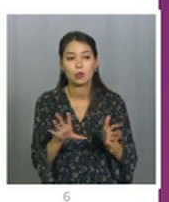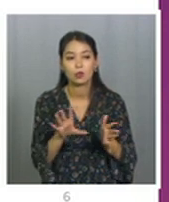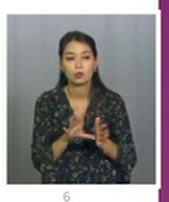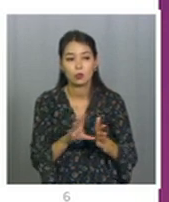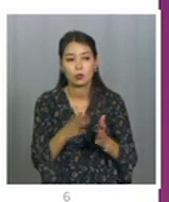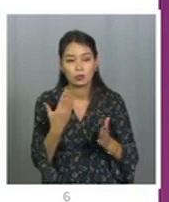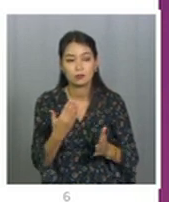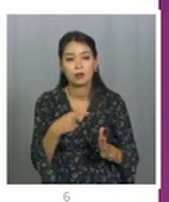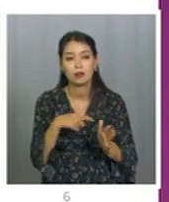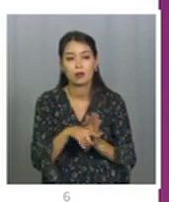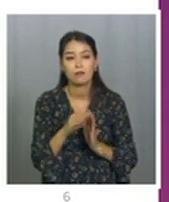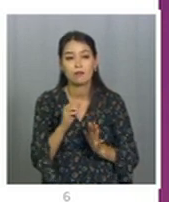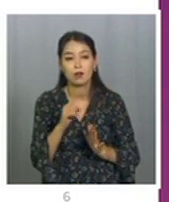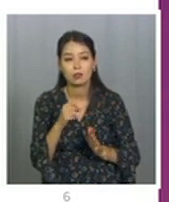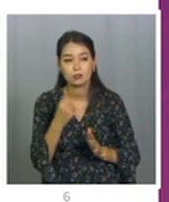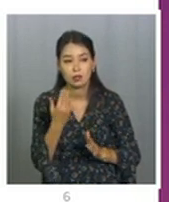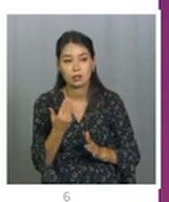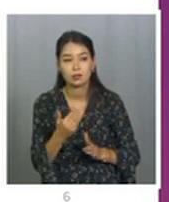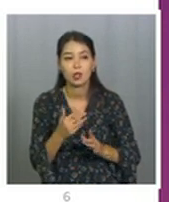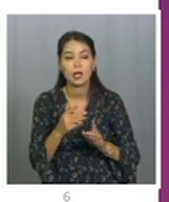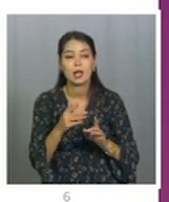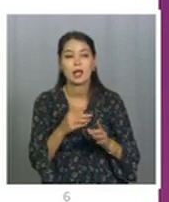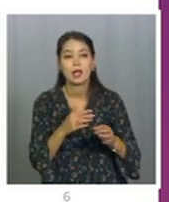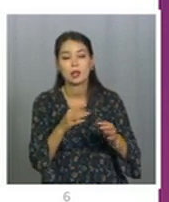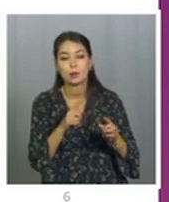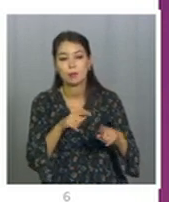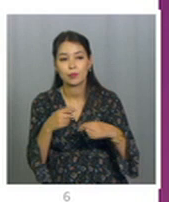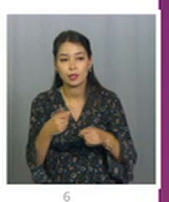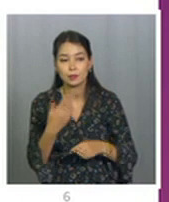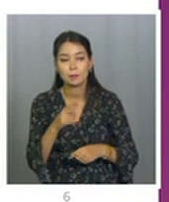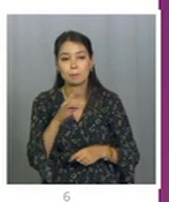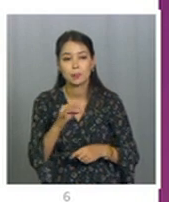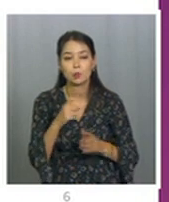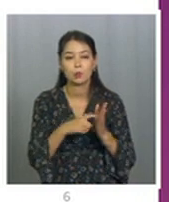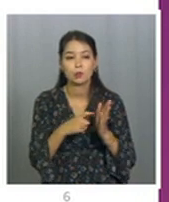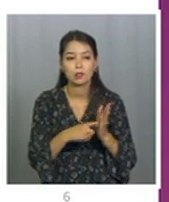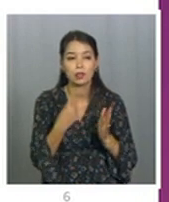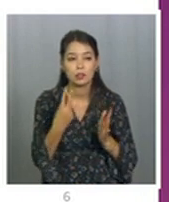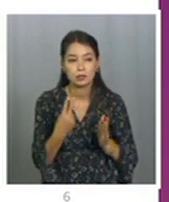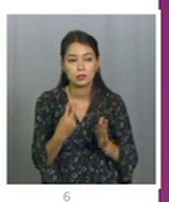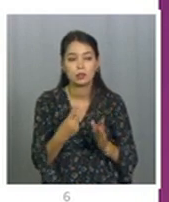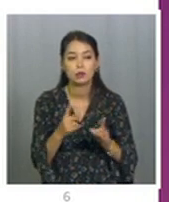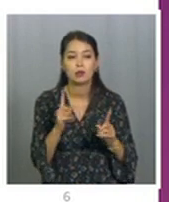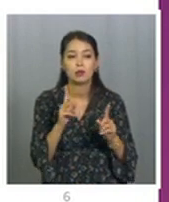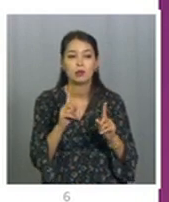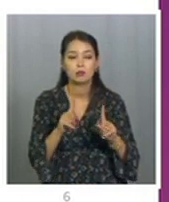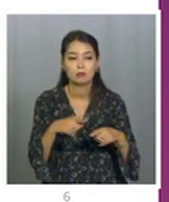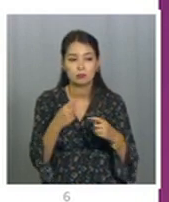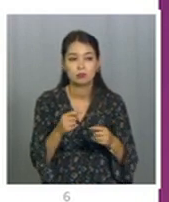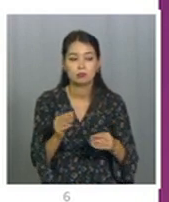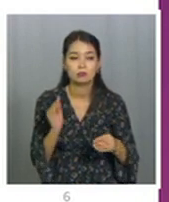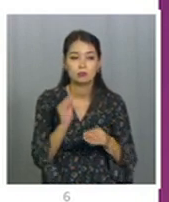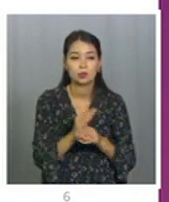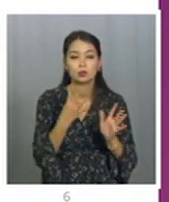фазасы кернеу тербелістерінің фазасынан пи бөлінген 2 радианға немесе 90